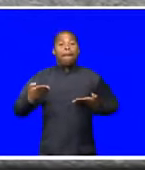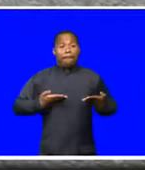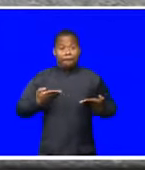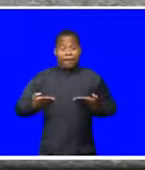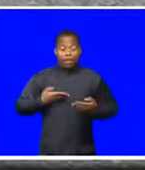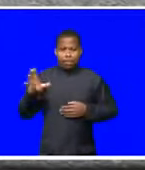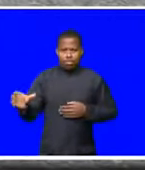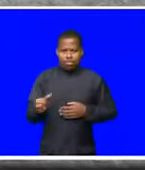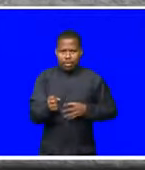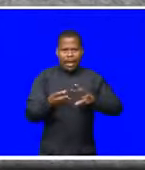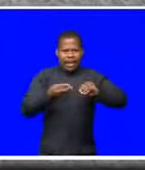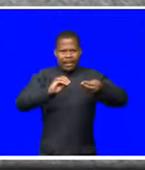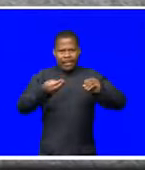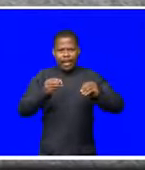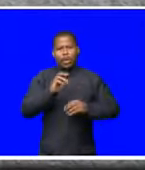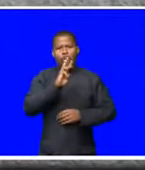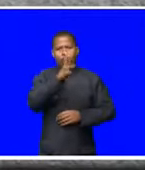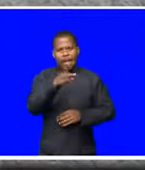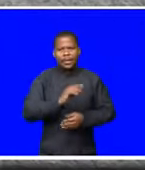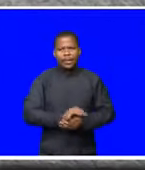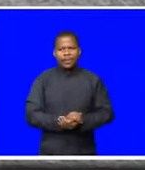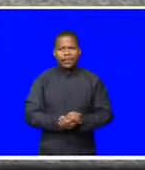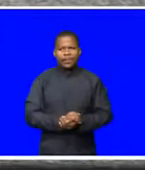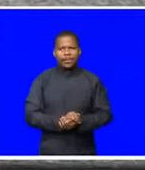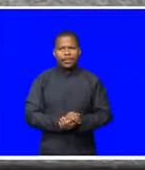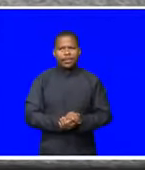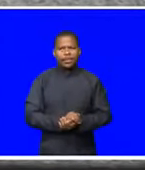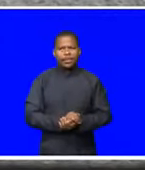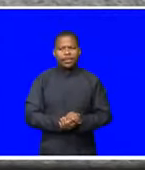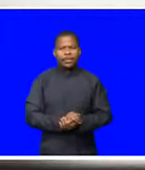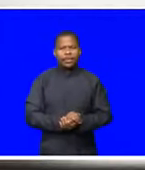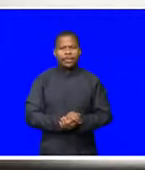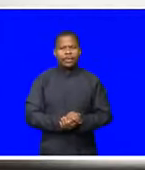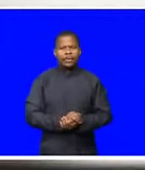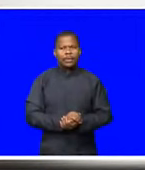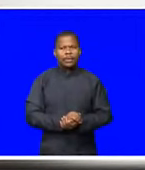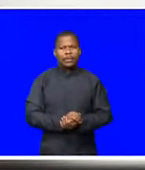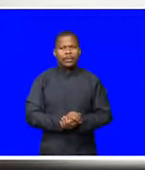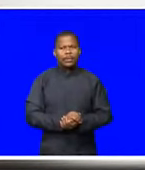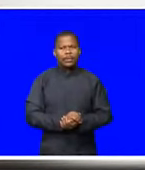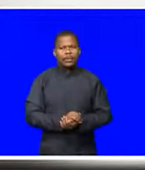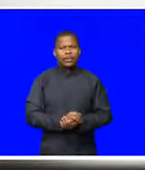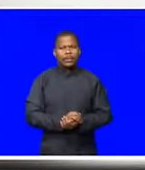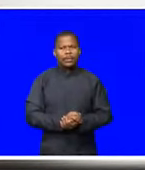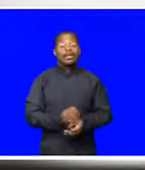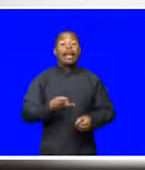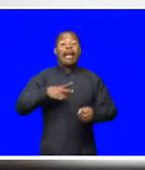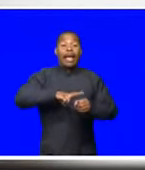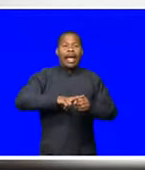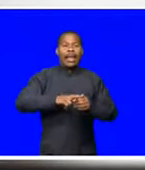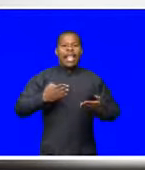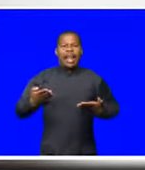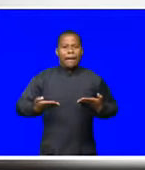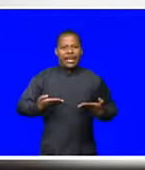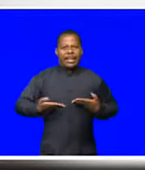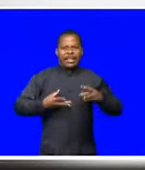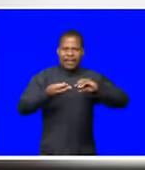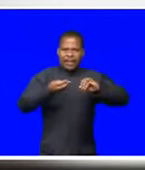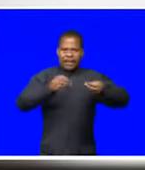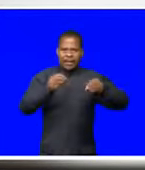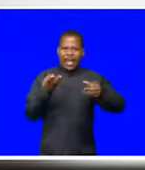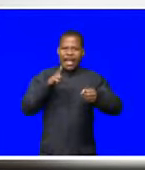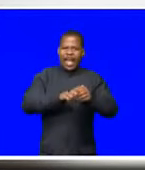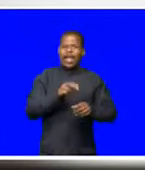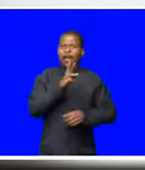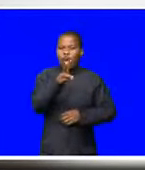Kubesho kanjani? Sekusebenzi lomunye fanele abuye kawende but awendeze umsebenzi lomunye. Akabuye abalungise but kuyikhosi lokulungisa. Akusifo